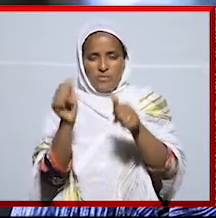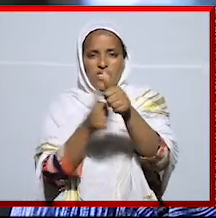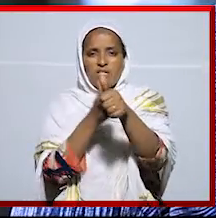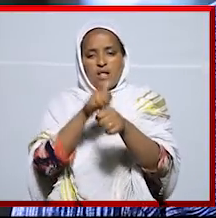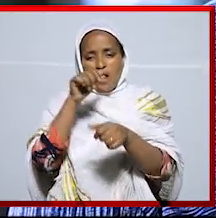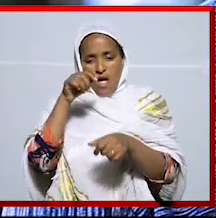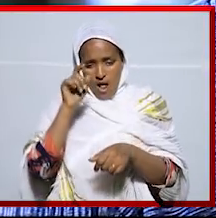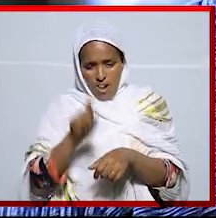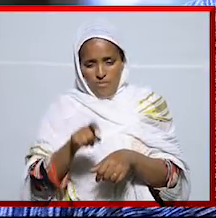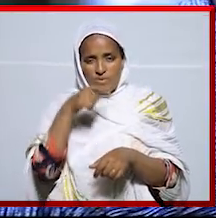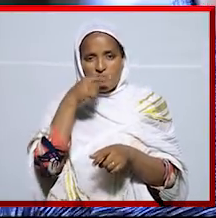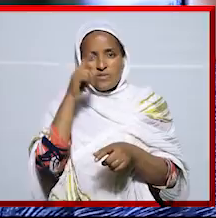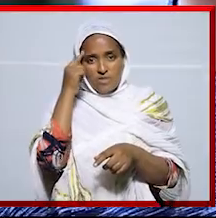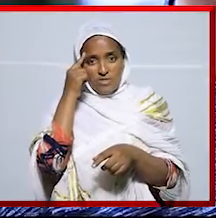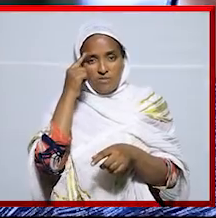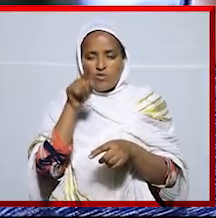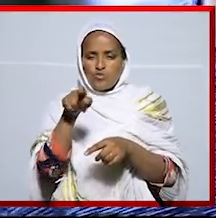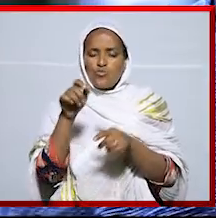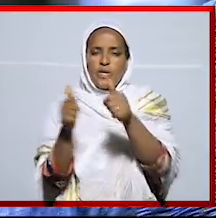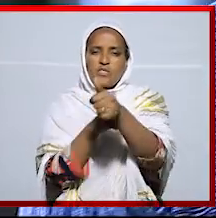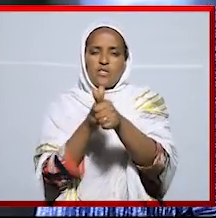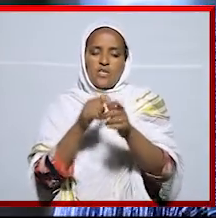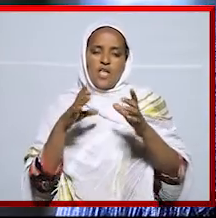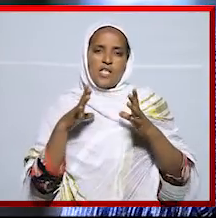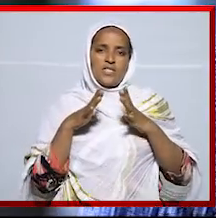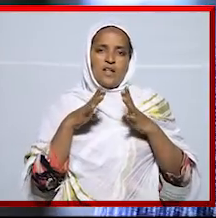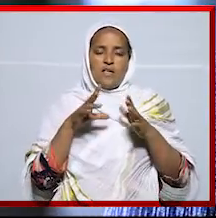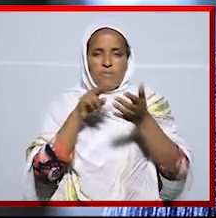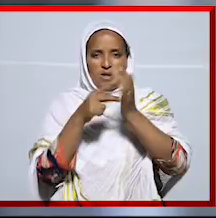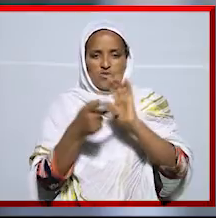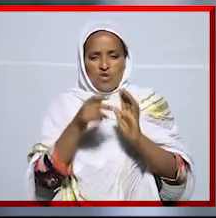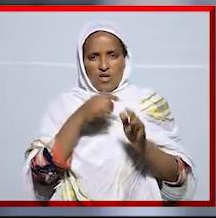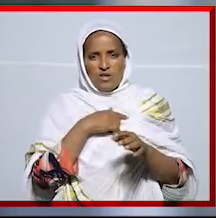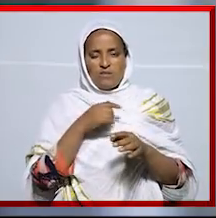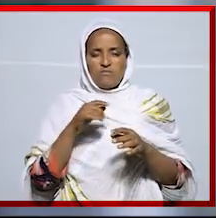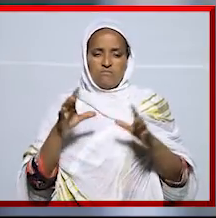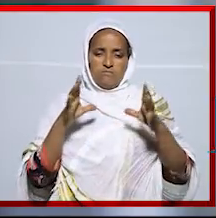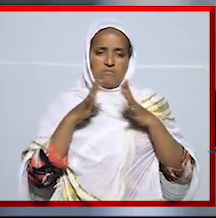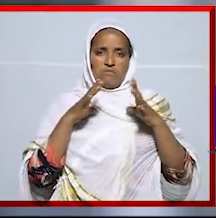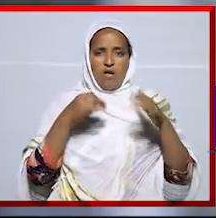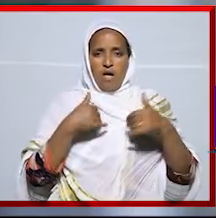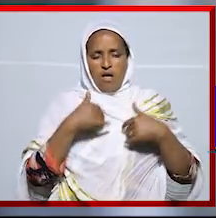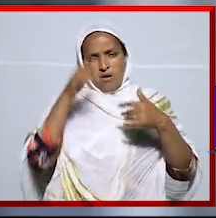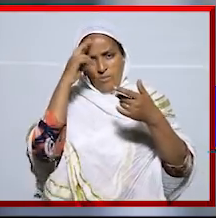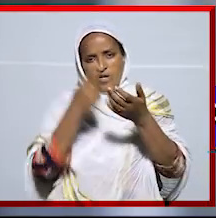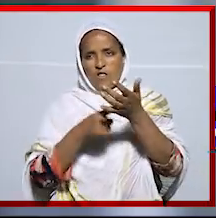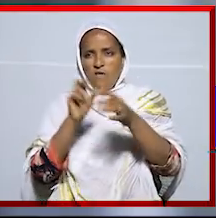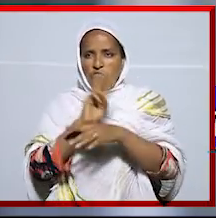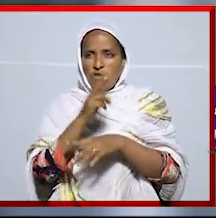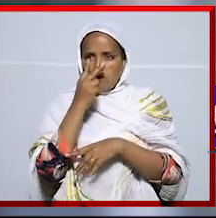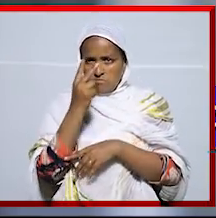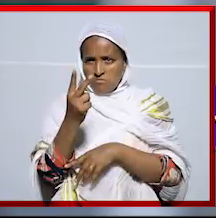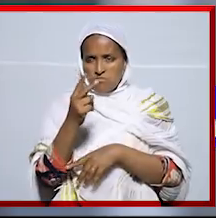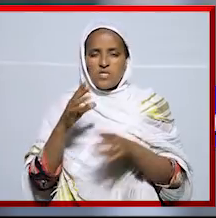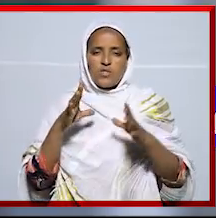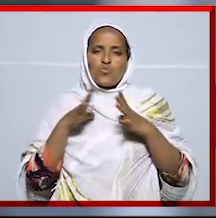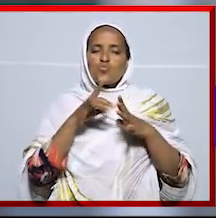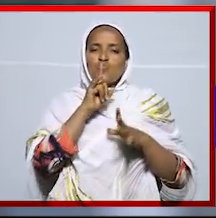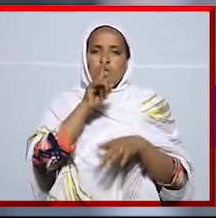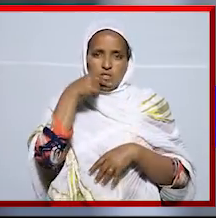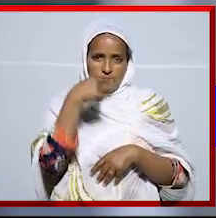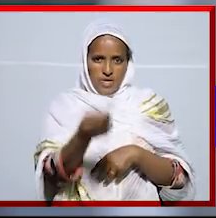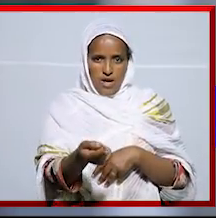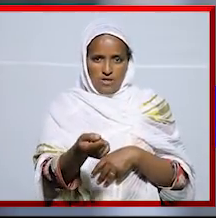የግድ መከታተል አለብኝ ብዬ ስለማስብ እሱ መከታተሉ በራሱ ያዝናናኛል። እኔ በትክክል ምዝናናው በቃ ፊልም ሳይ ነው ምዝናናው።